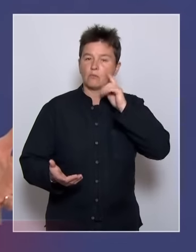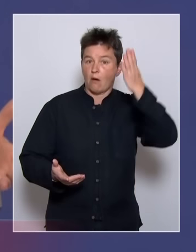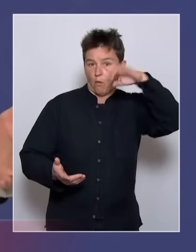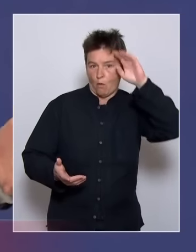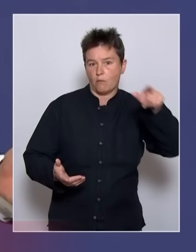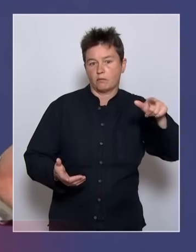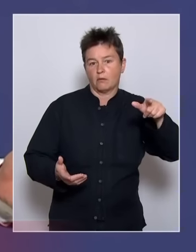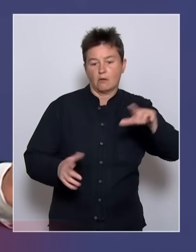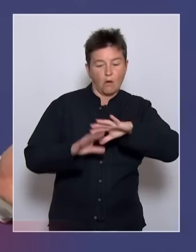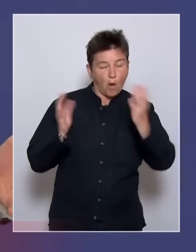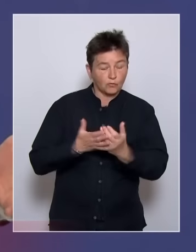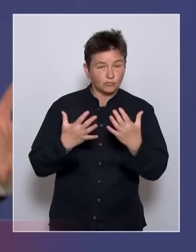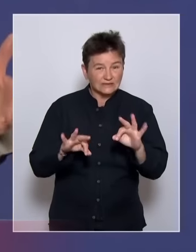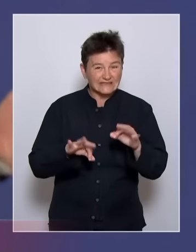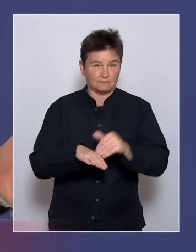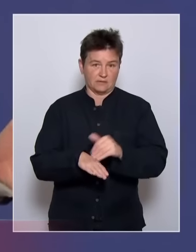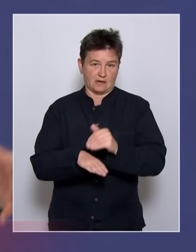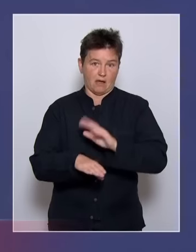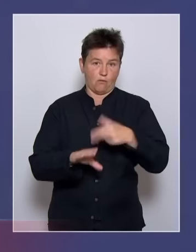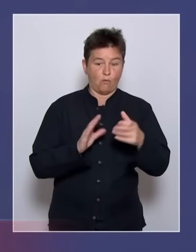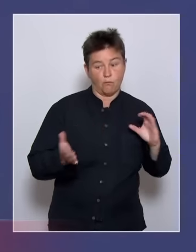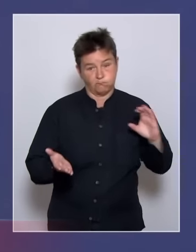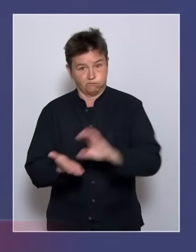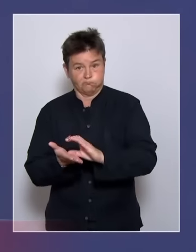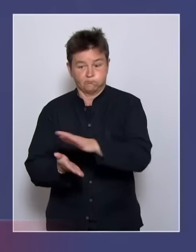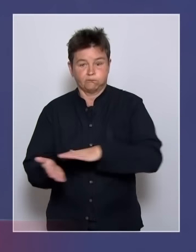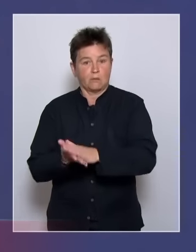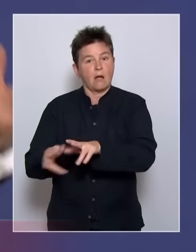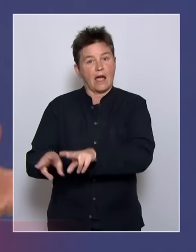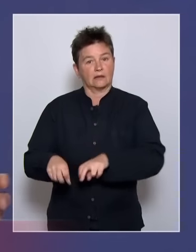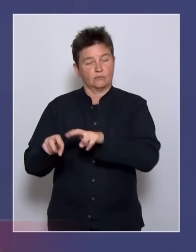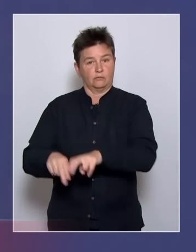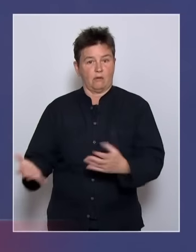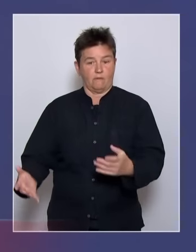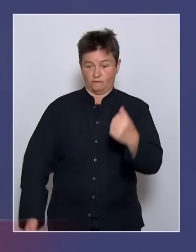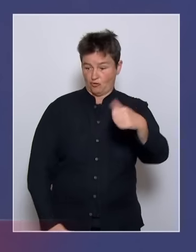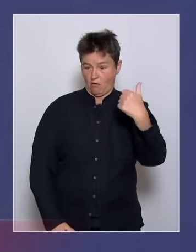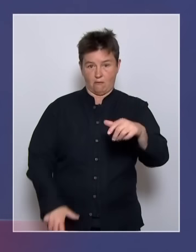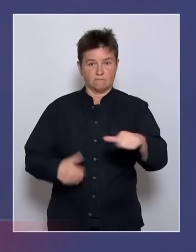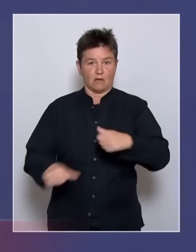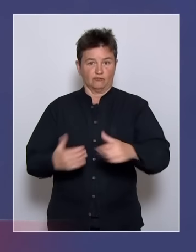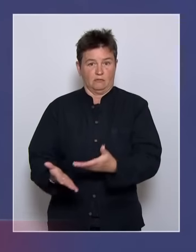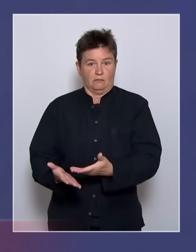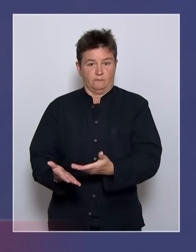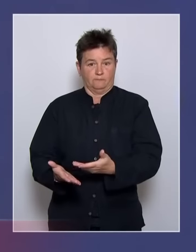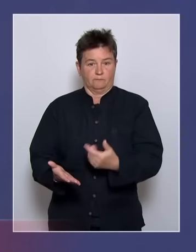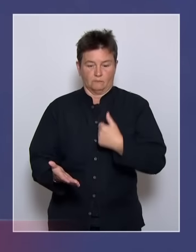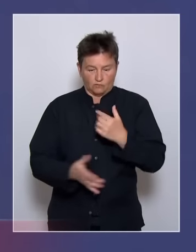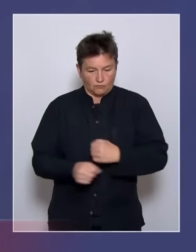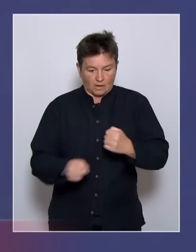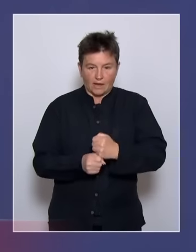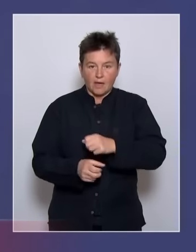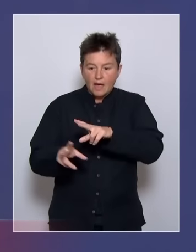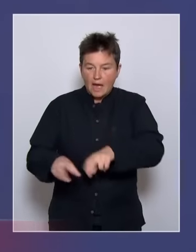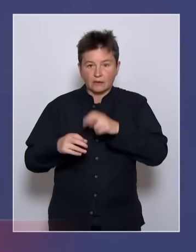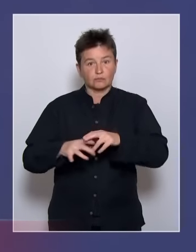c'est près de 10 milliards d'euros de subventions à notre agriculture, où c'est le seul marché pertinent. Nous qui avons aussi une agriculture qui